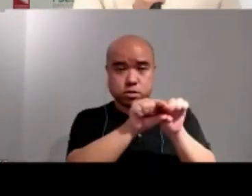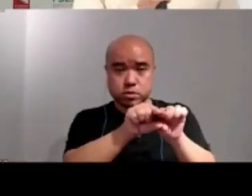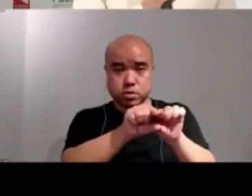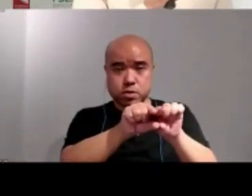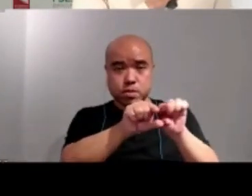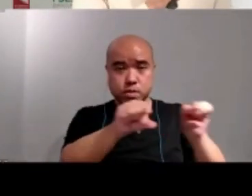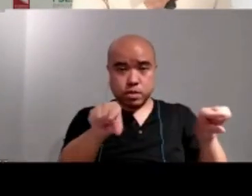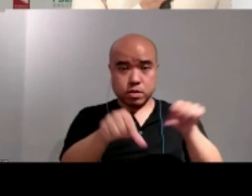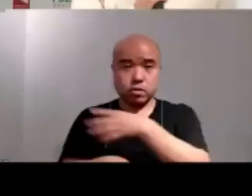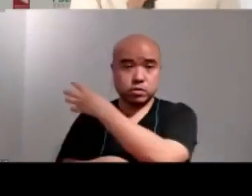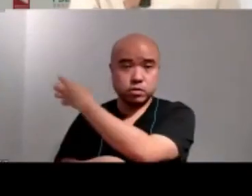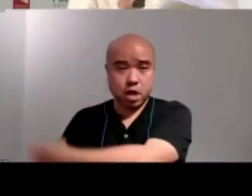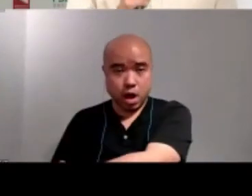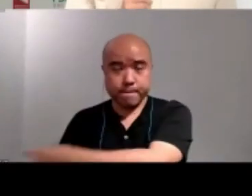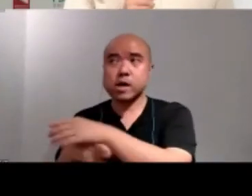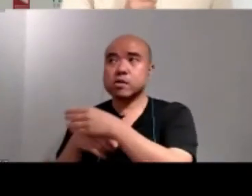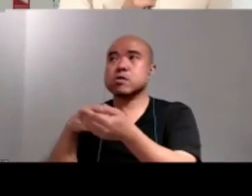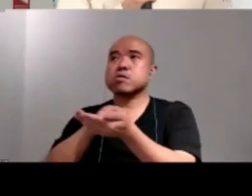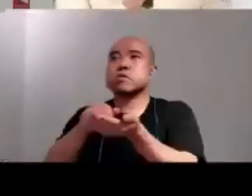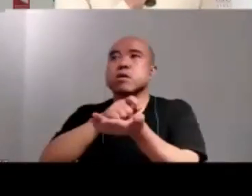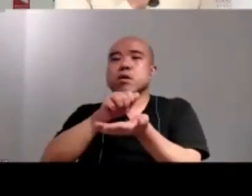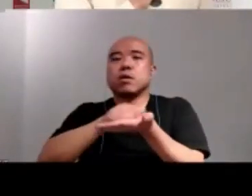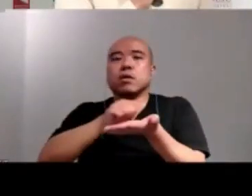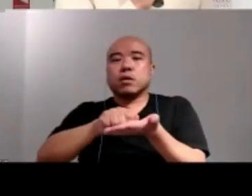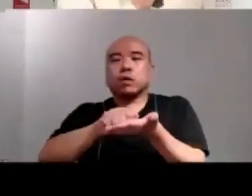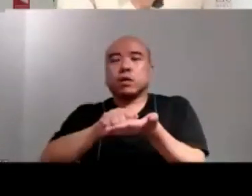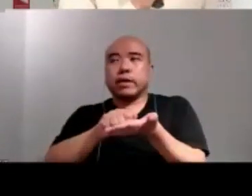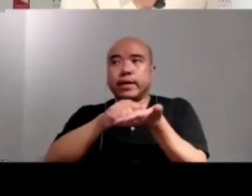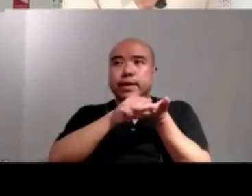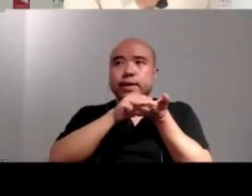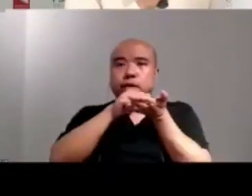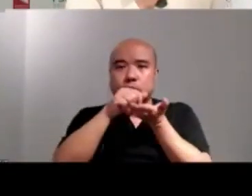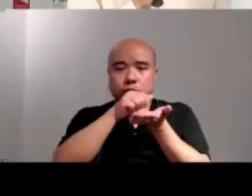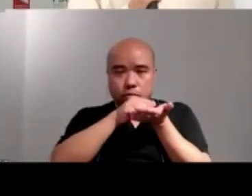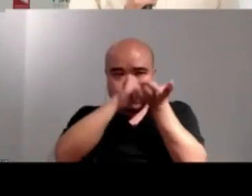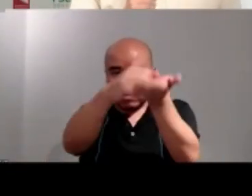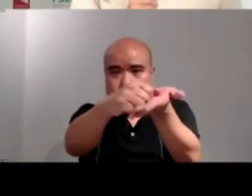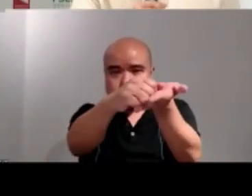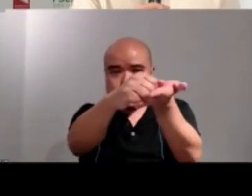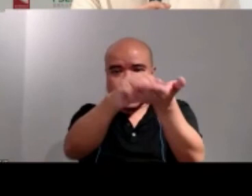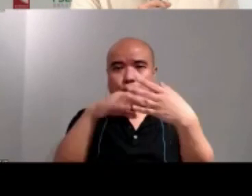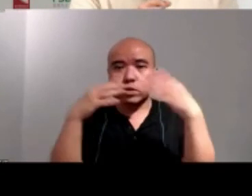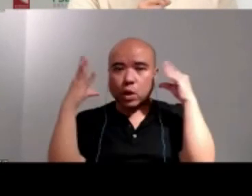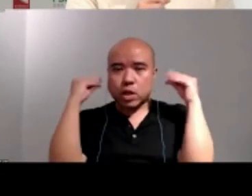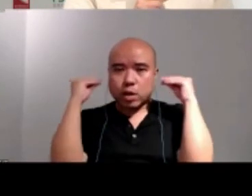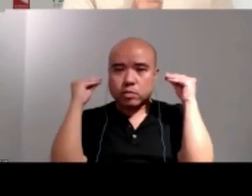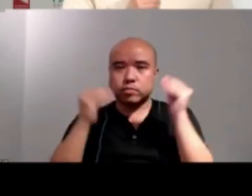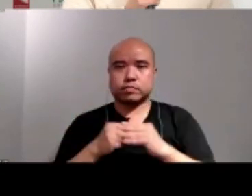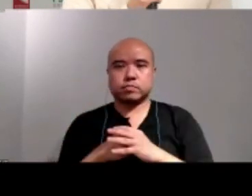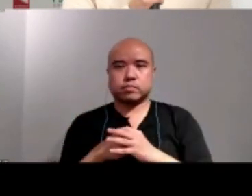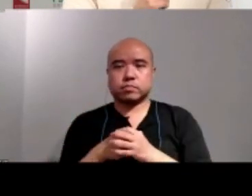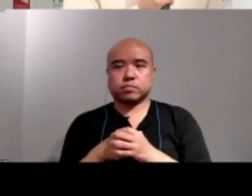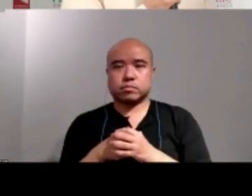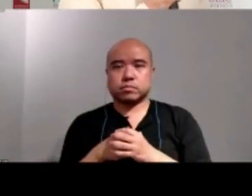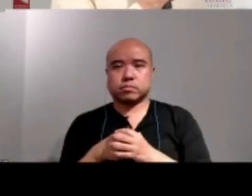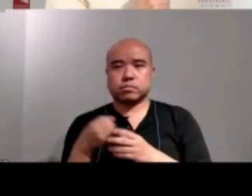卷，就令到我們可以有多些意見，還有可以令到我們各方面的意見都可以繼續交流的。咁好，